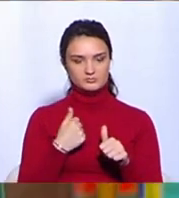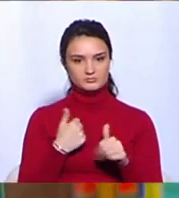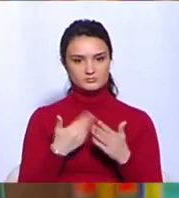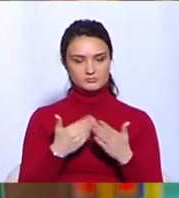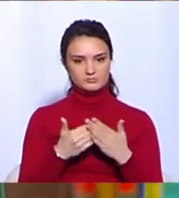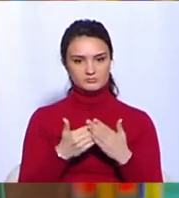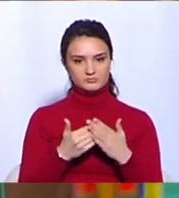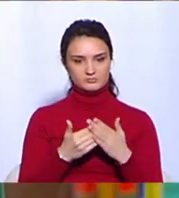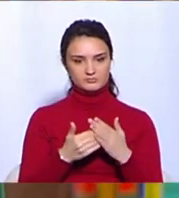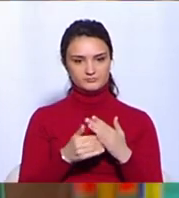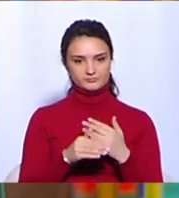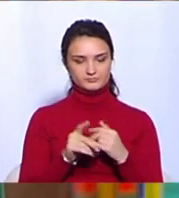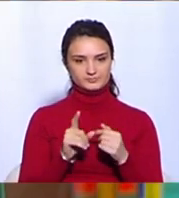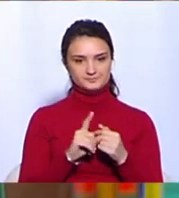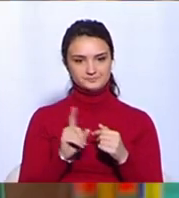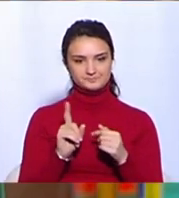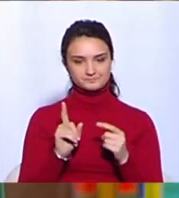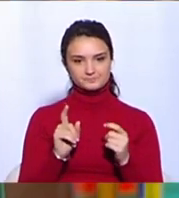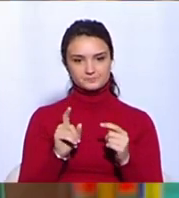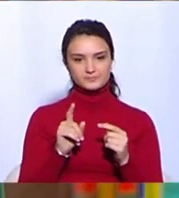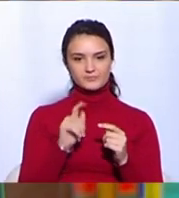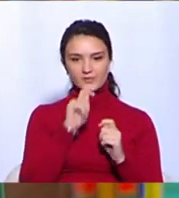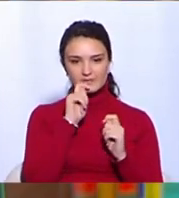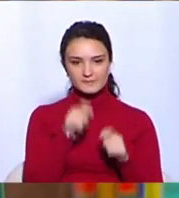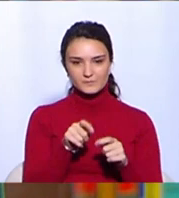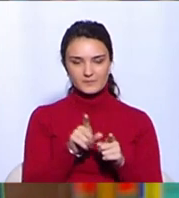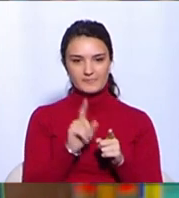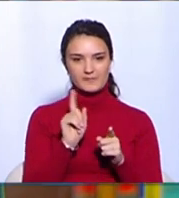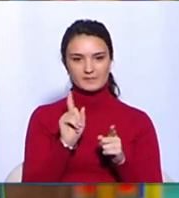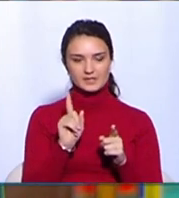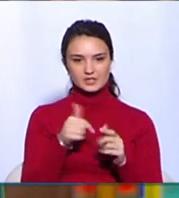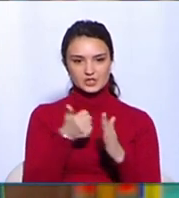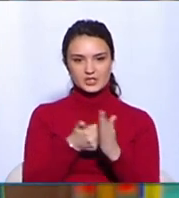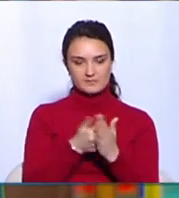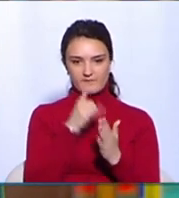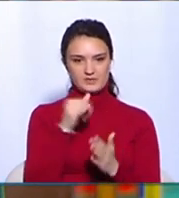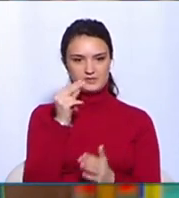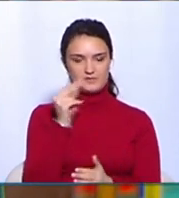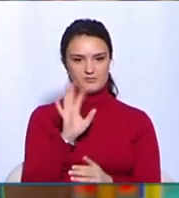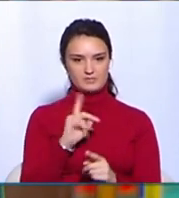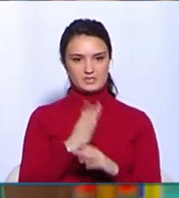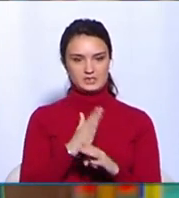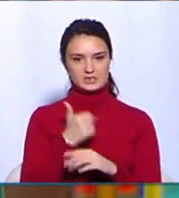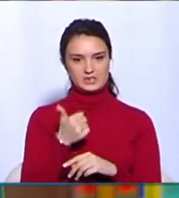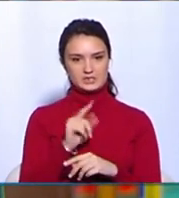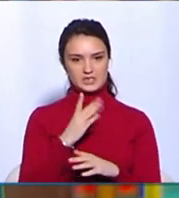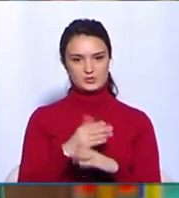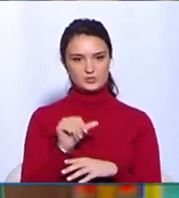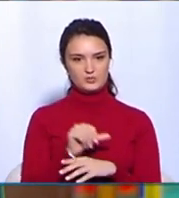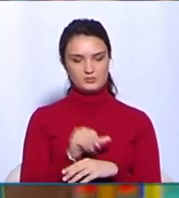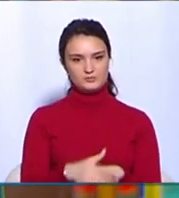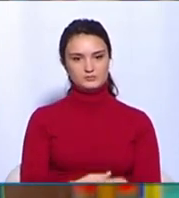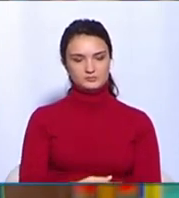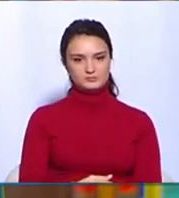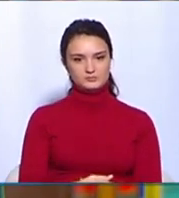აი წახალისებით, დაჯილდოვებით, რაღაც შექებით ვერ სწავლობს რა არის კარგი და რა არის